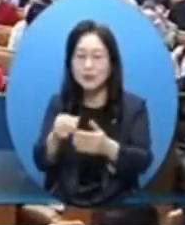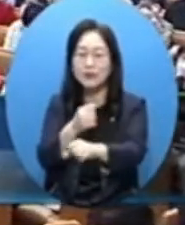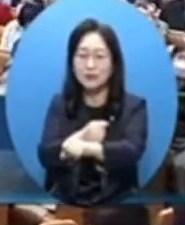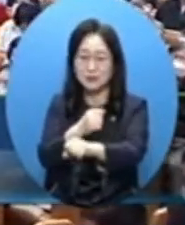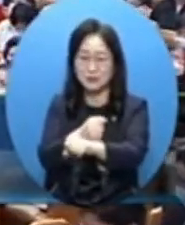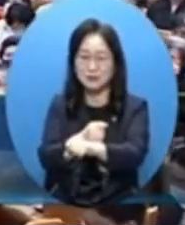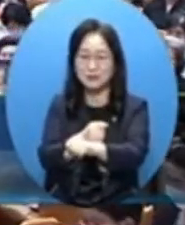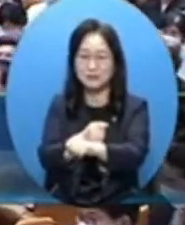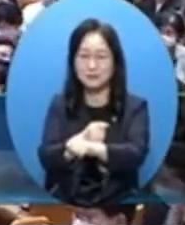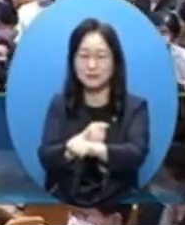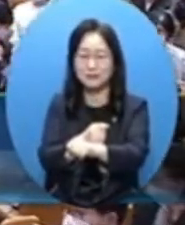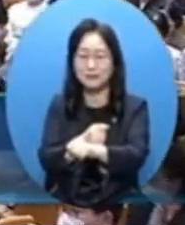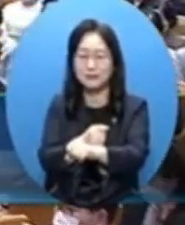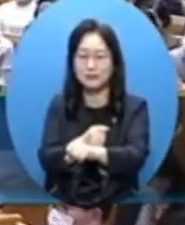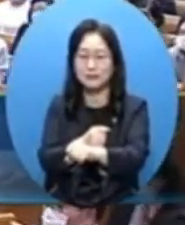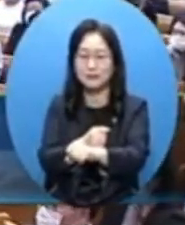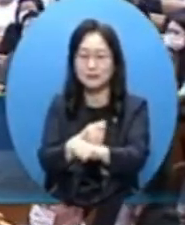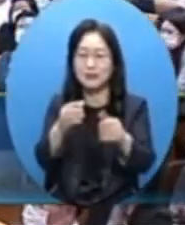인도하심